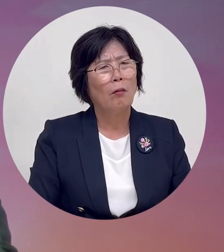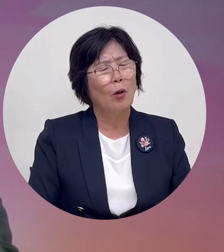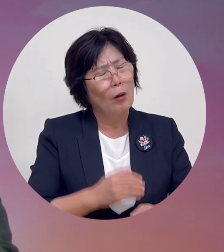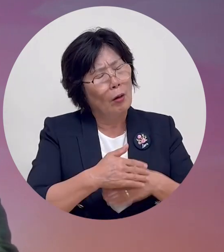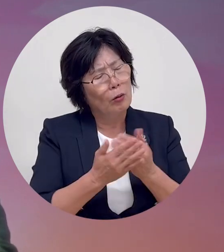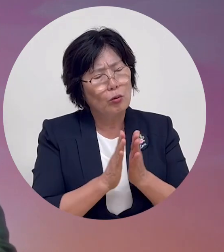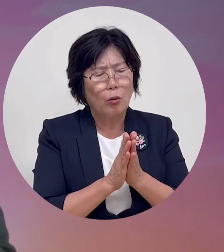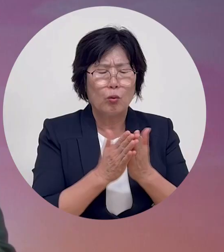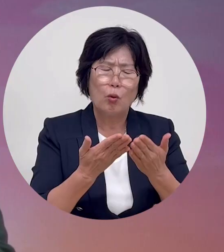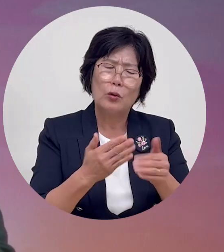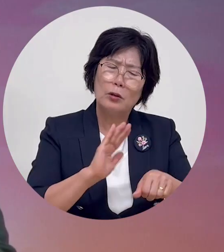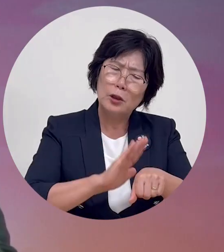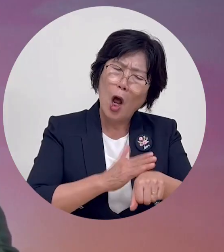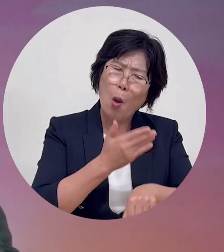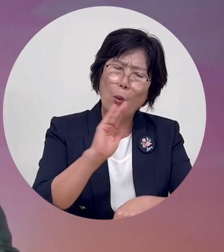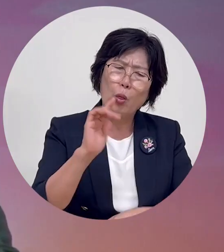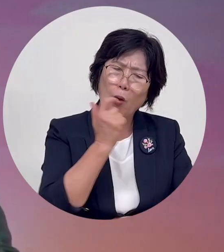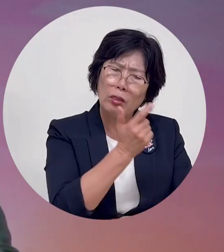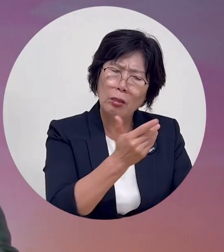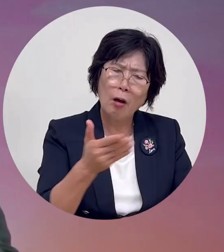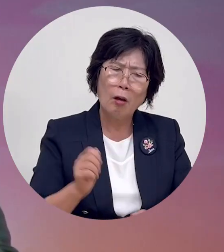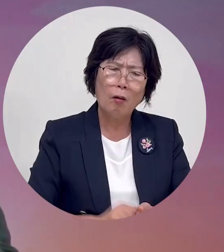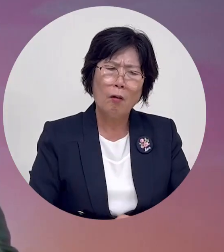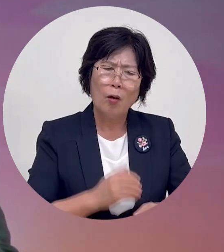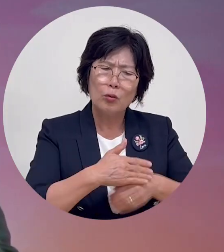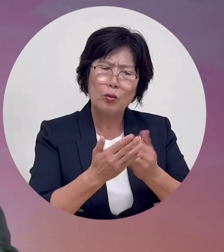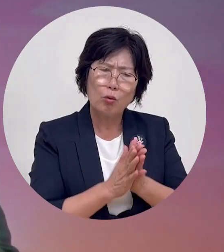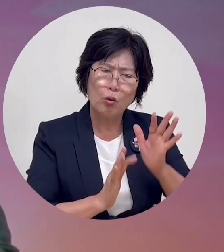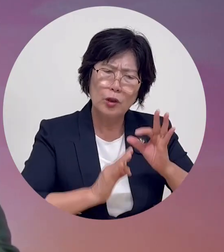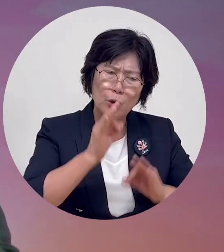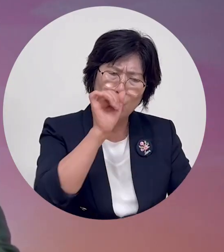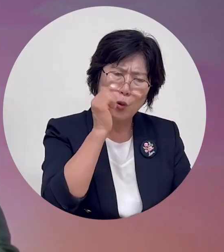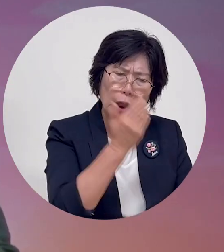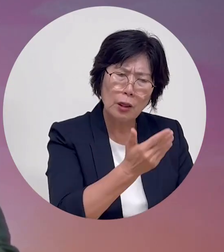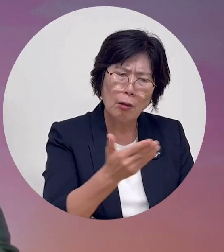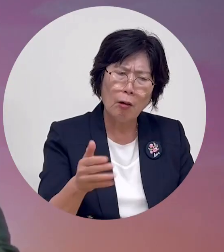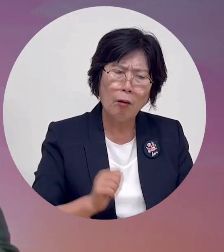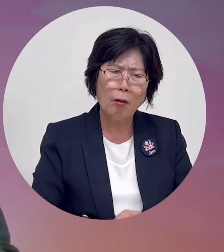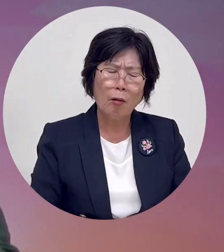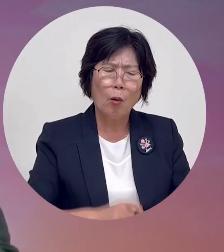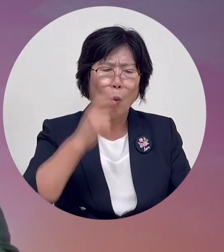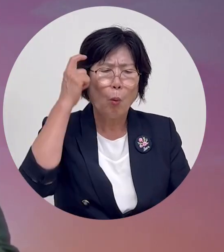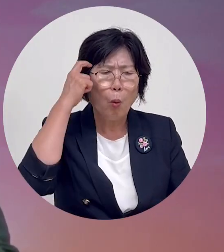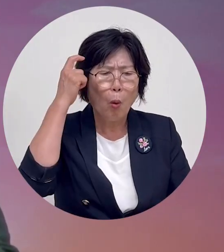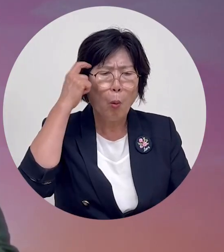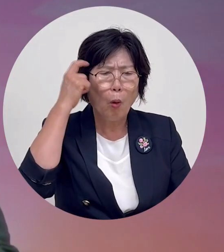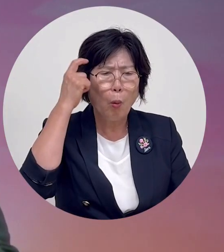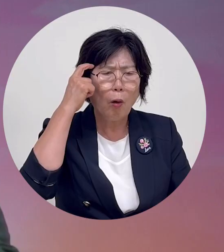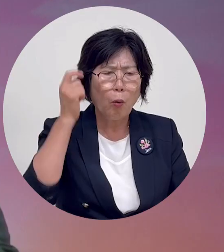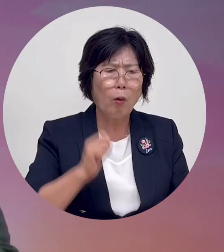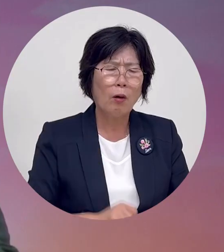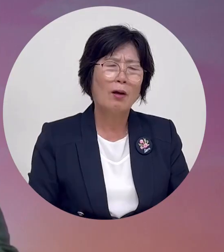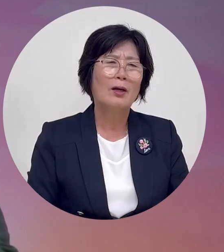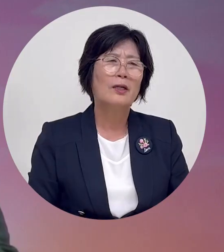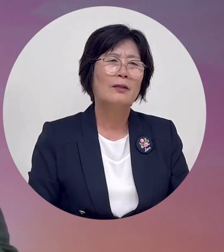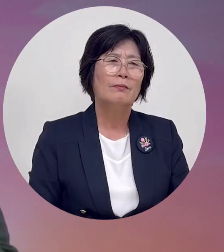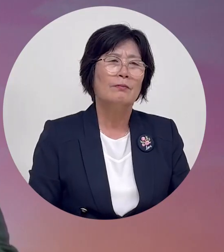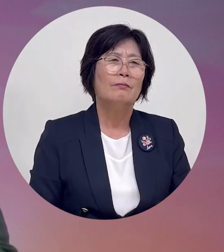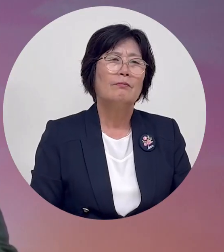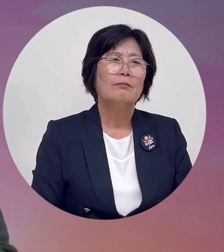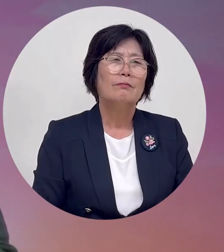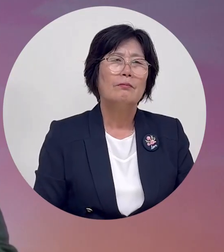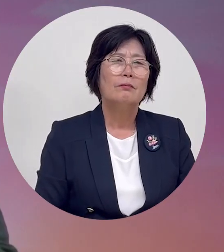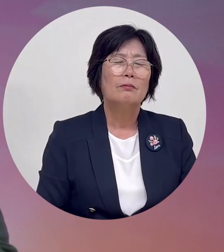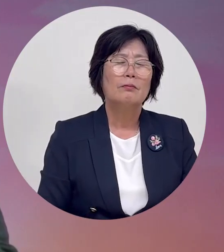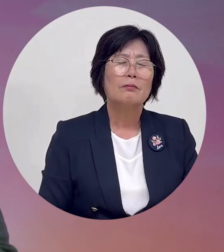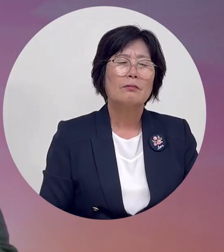성경을 여러분 고쳐야 하지 않겠어요? 성경 잘못 기록된 것이라고 생각하지 않으세요?